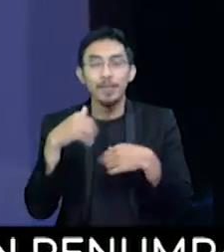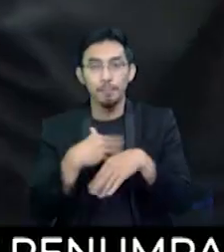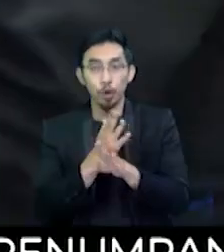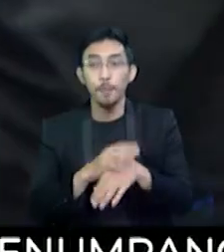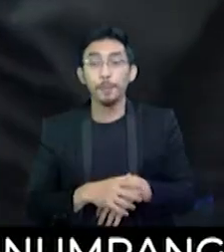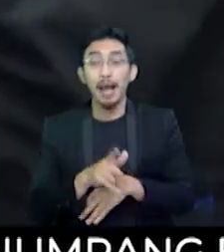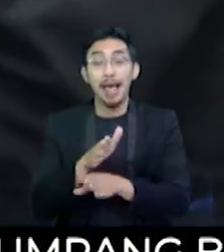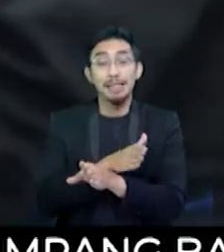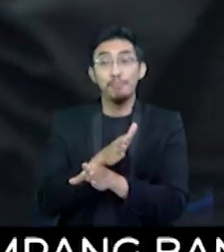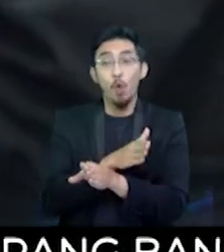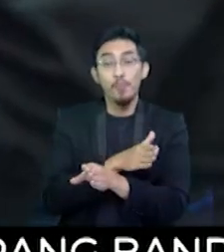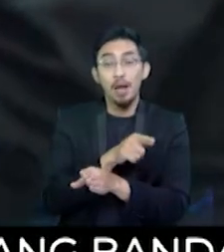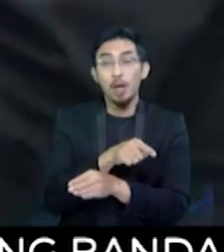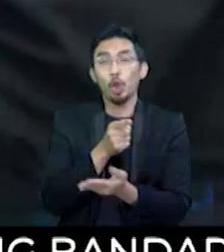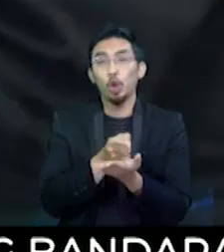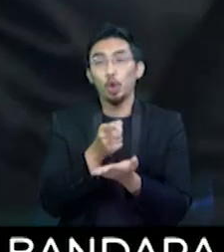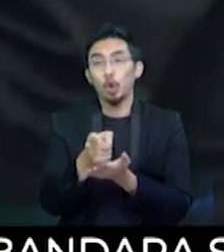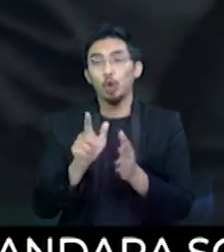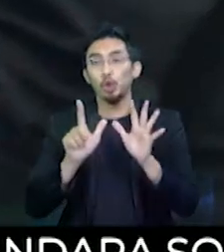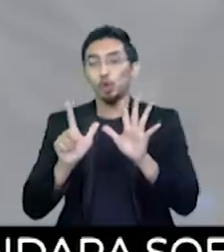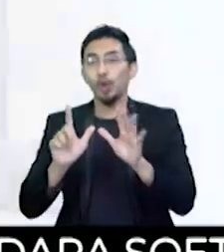menuntut terdakwa hukuman 7 tahun penjara.